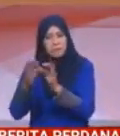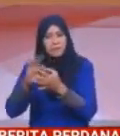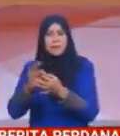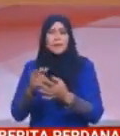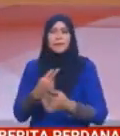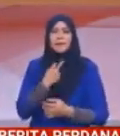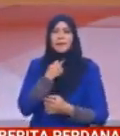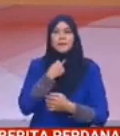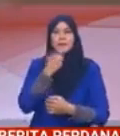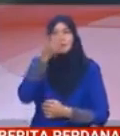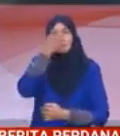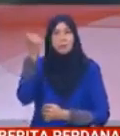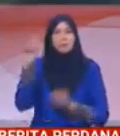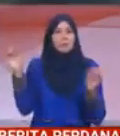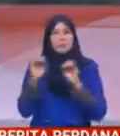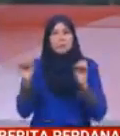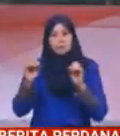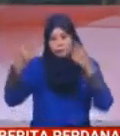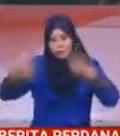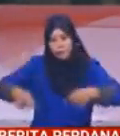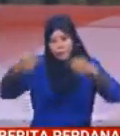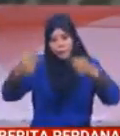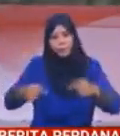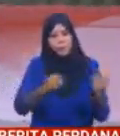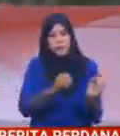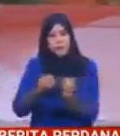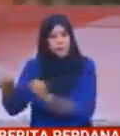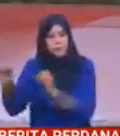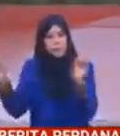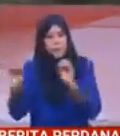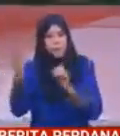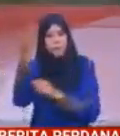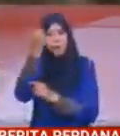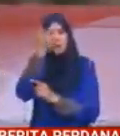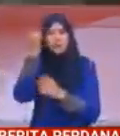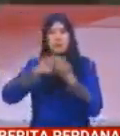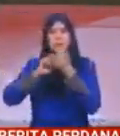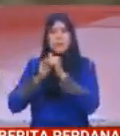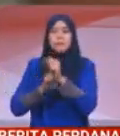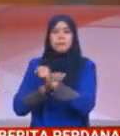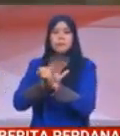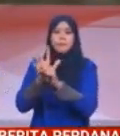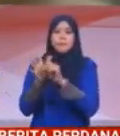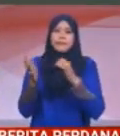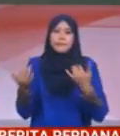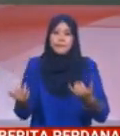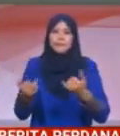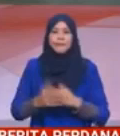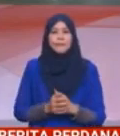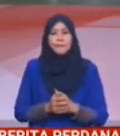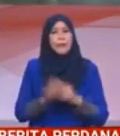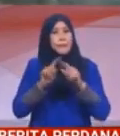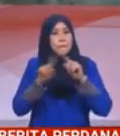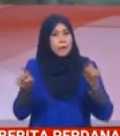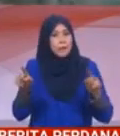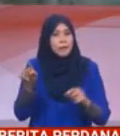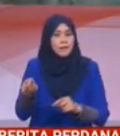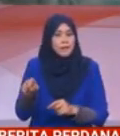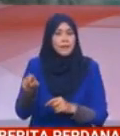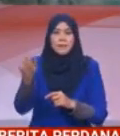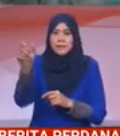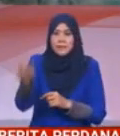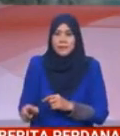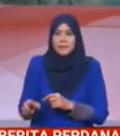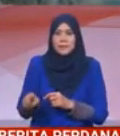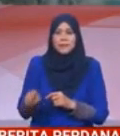terjejas berikutan tiada sebarang kejohanan dianjurkan kerana penularan covid-19 ketika ini namun ia tidak menjejaskan